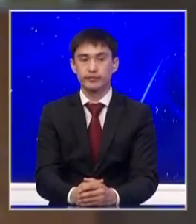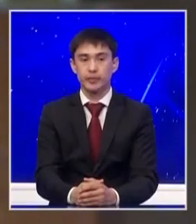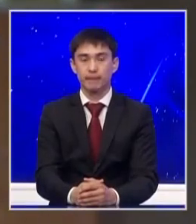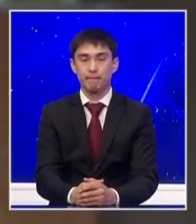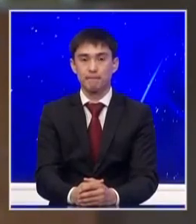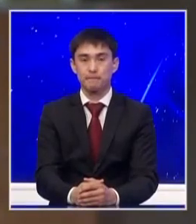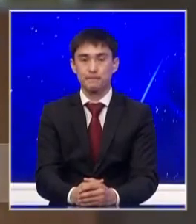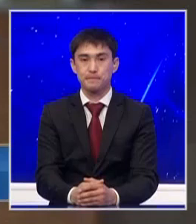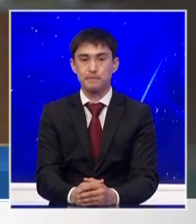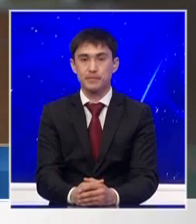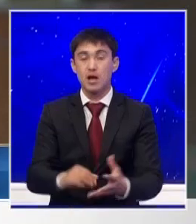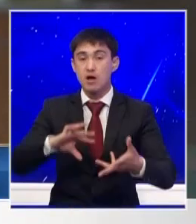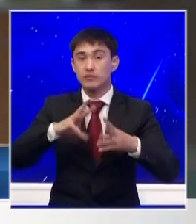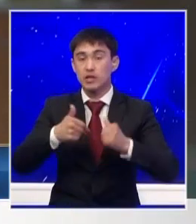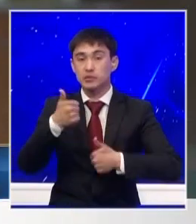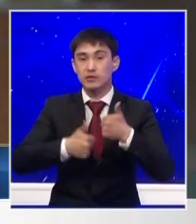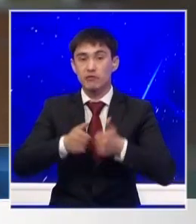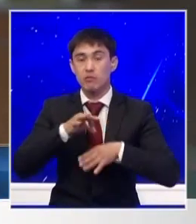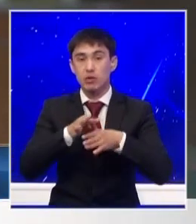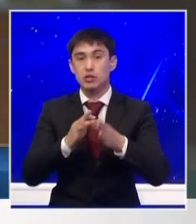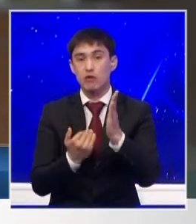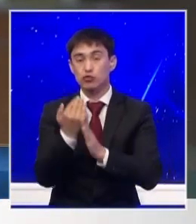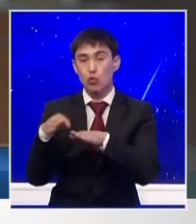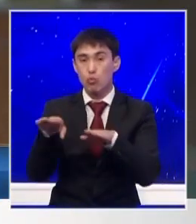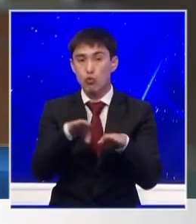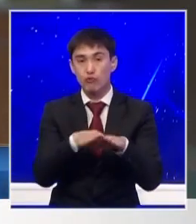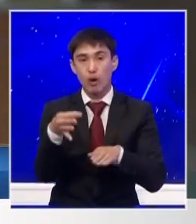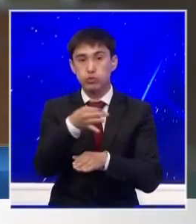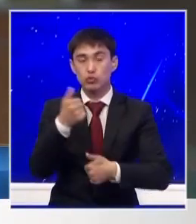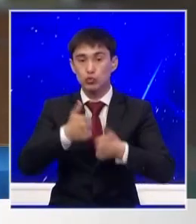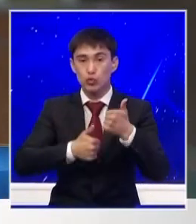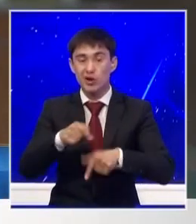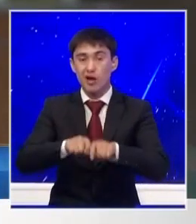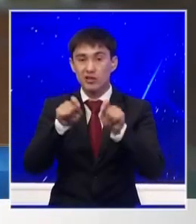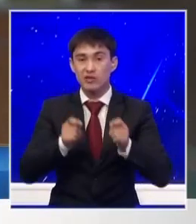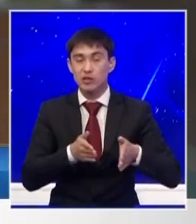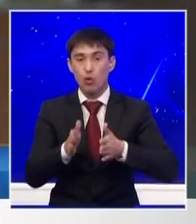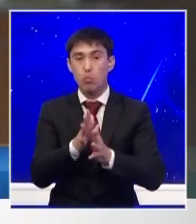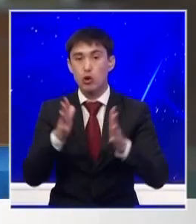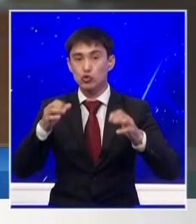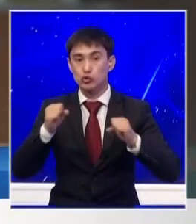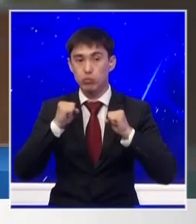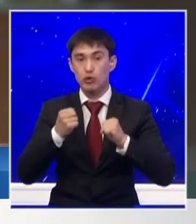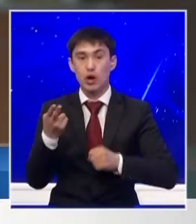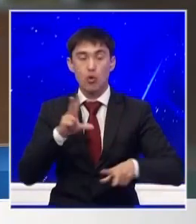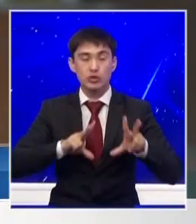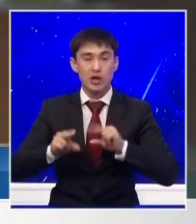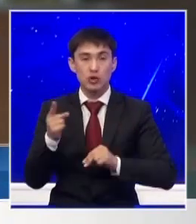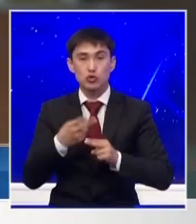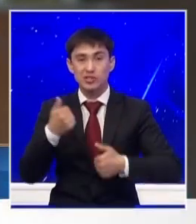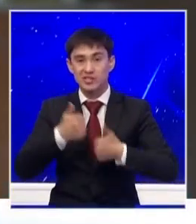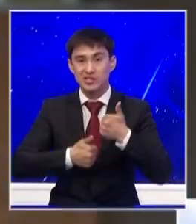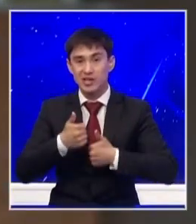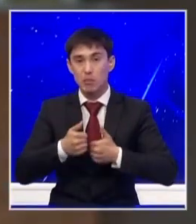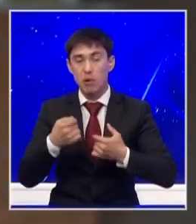республиках целом соревнования прошли на высоком уровне областные турниры открывают дорогу в Большой спорт Я очень рад что